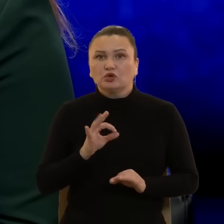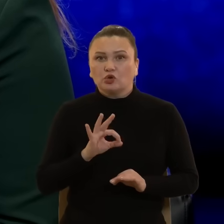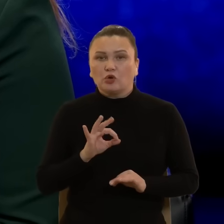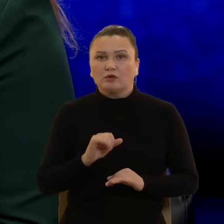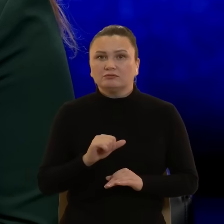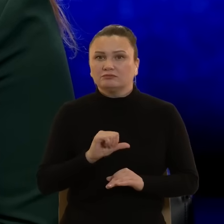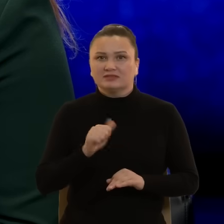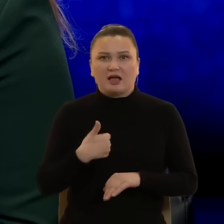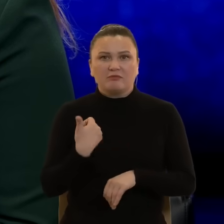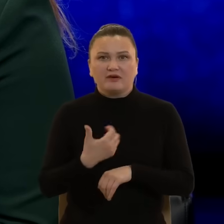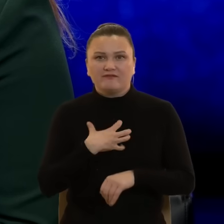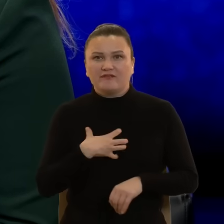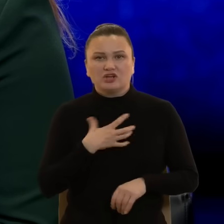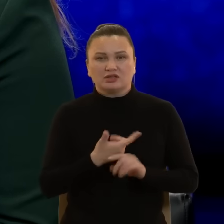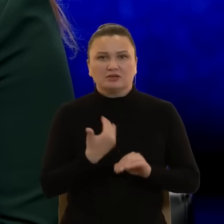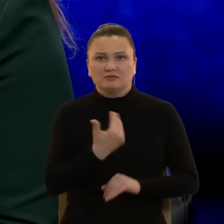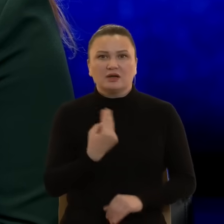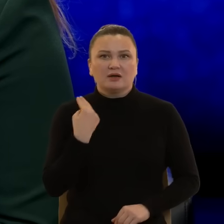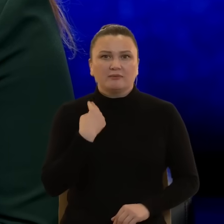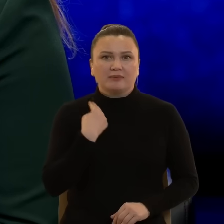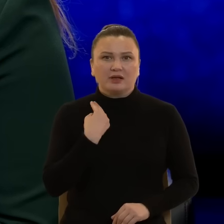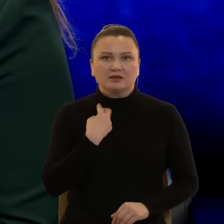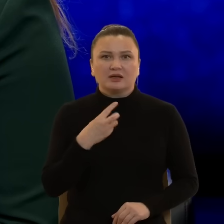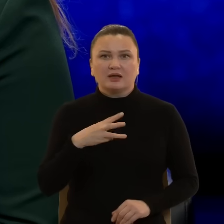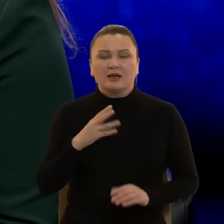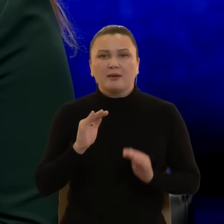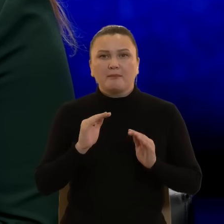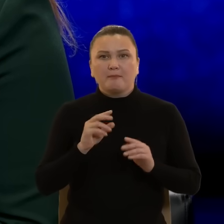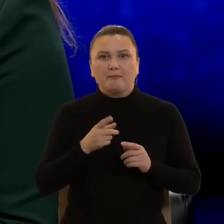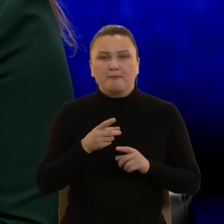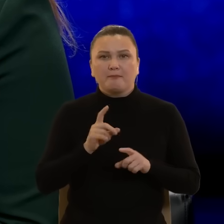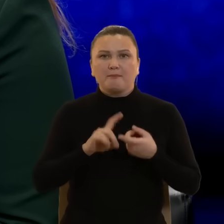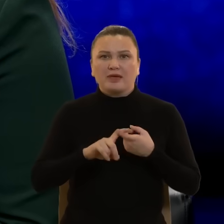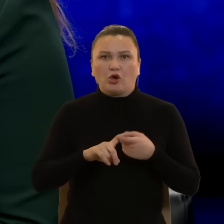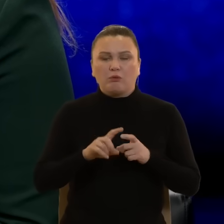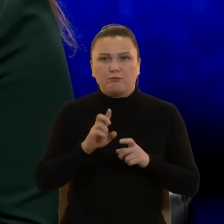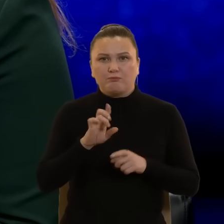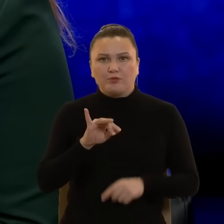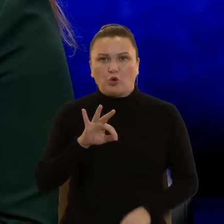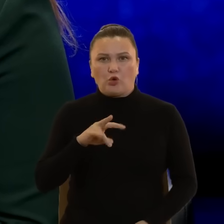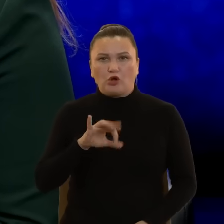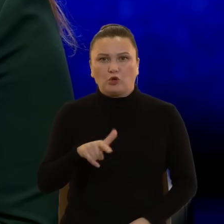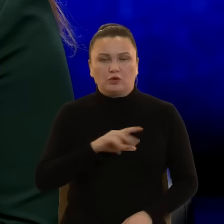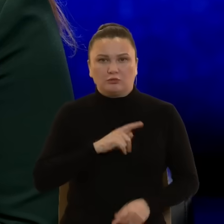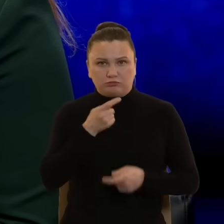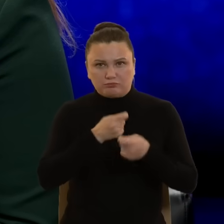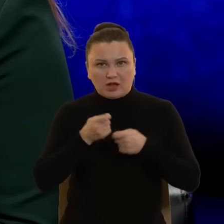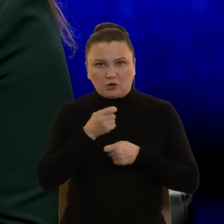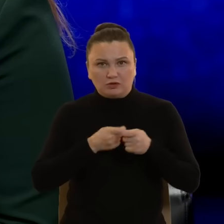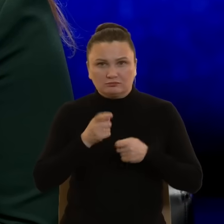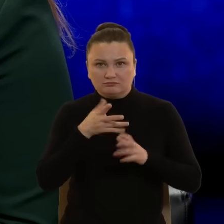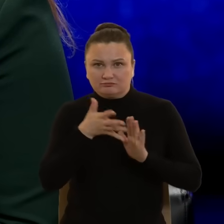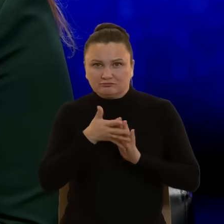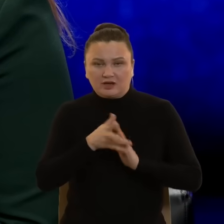области сделали исследования британского микробиолога Александра Флеминга, который, работая в своей лаборатории